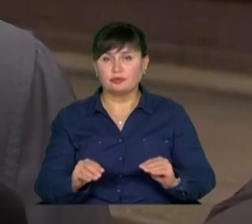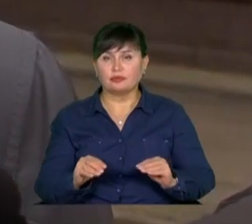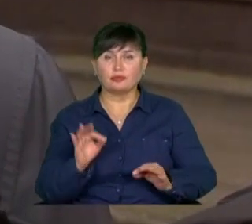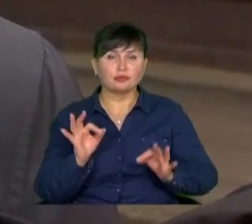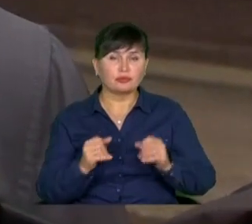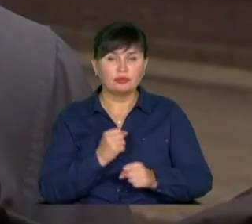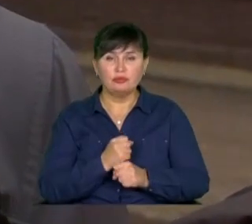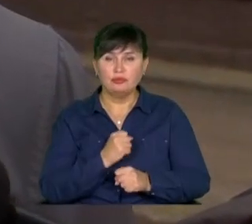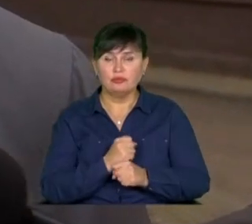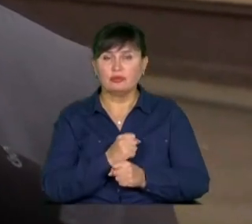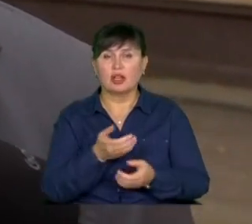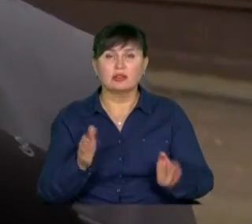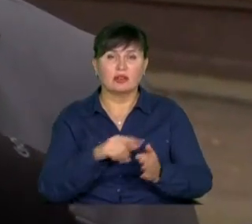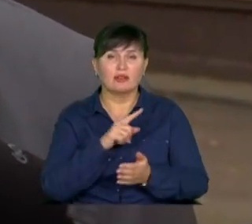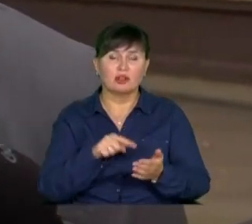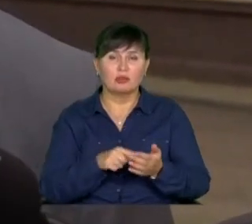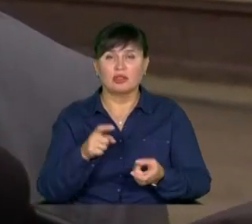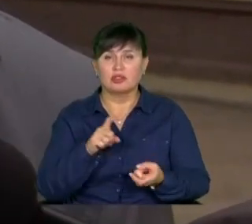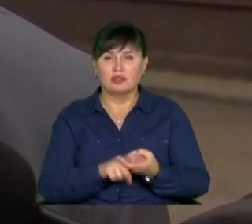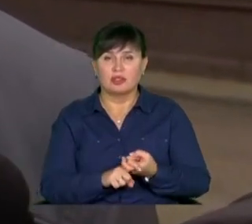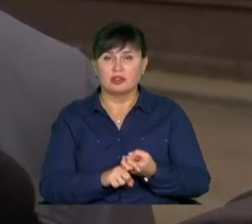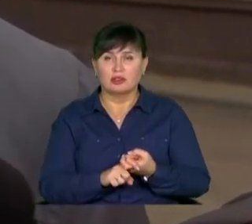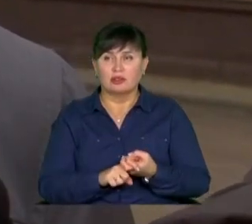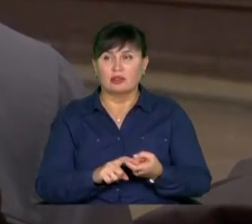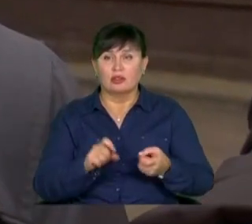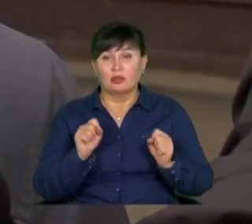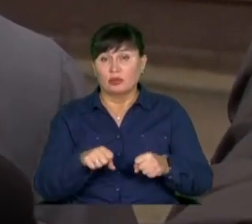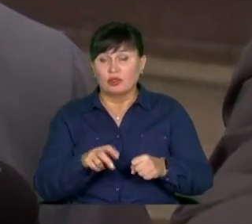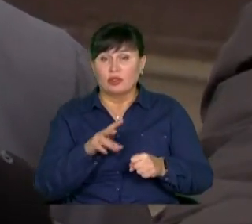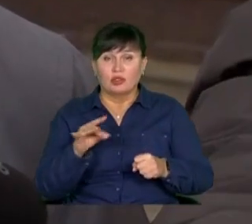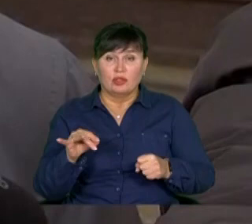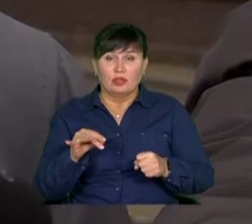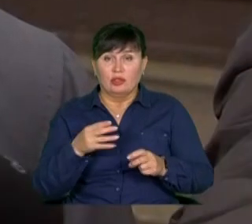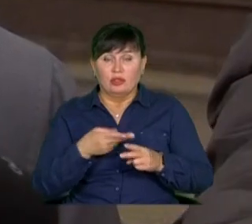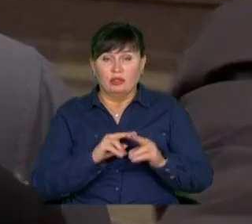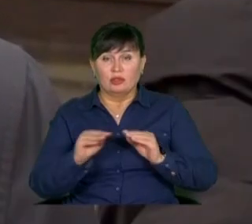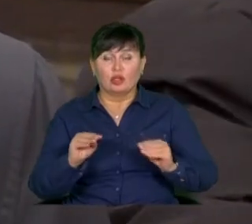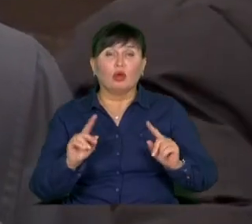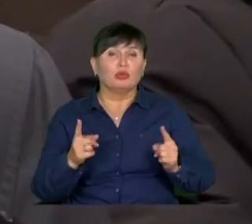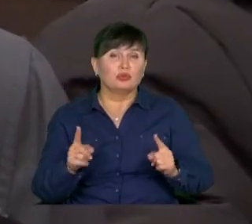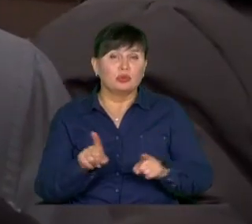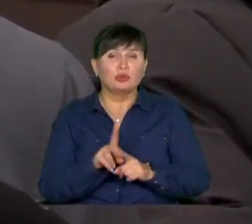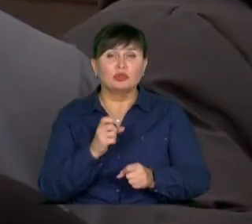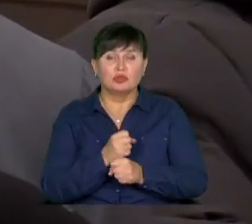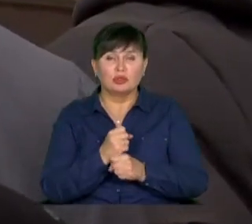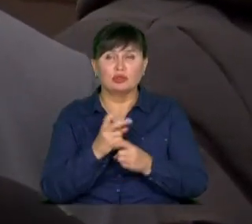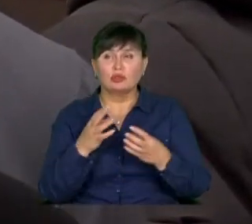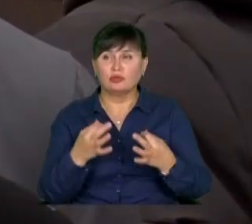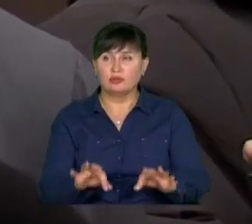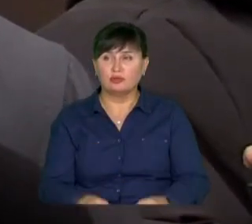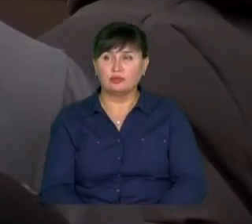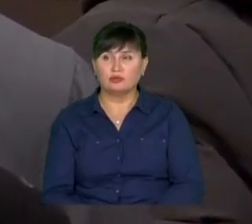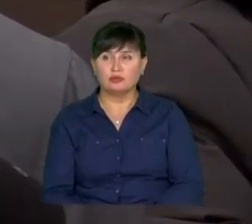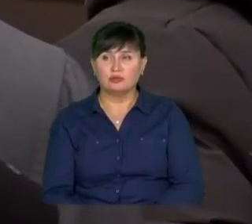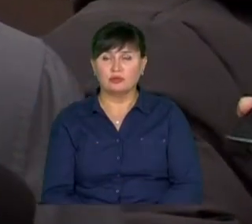нормами, но остался вопрос, связанный, можно ли было, сколько людей размещалось и почему не размещались. Значит, они